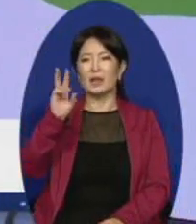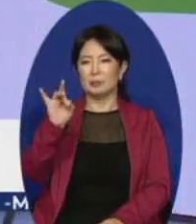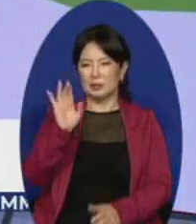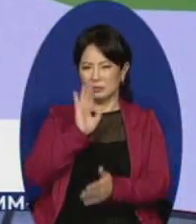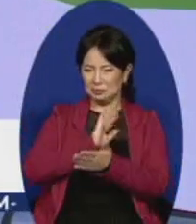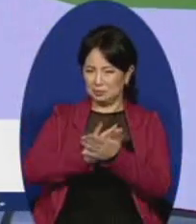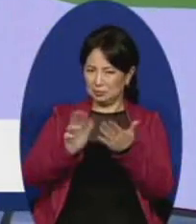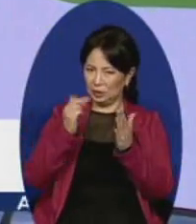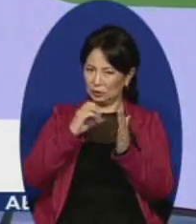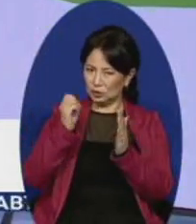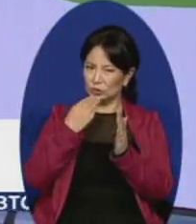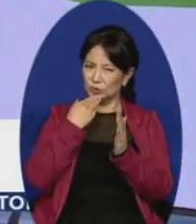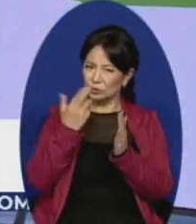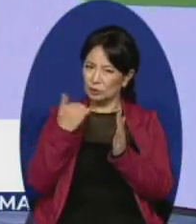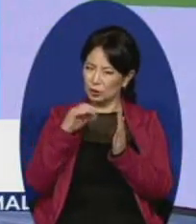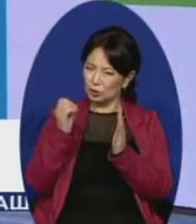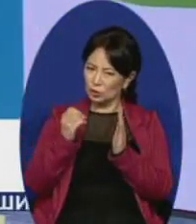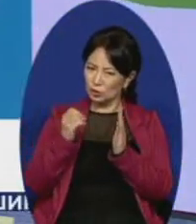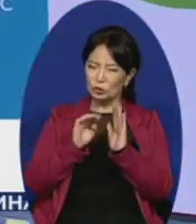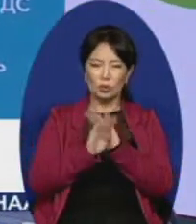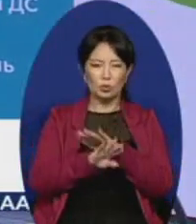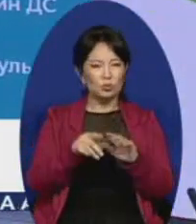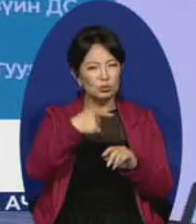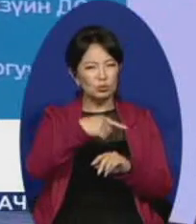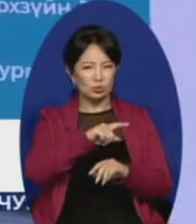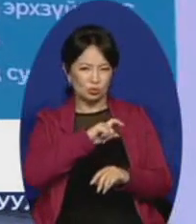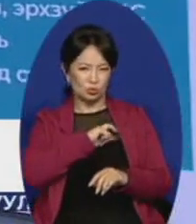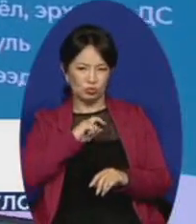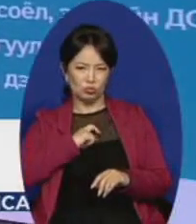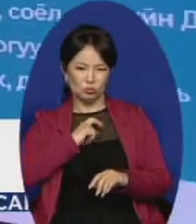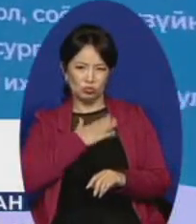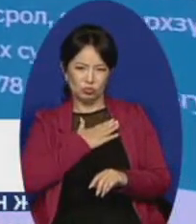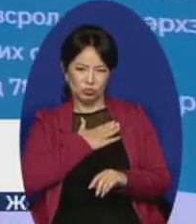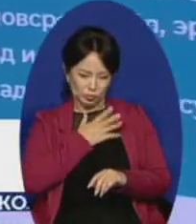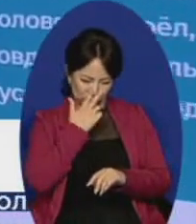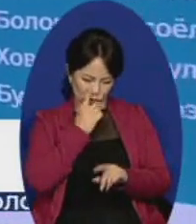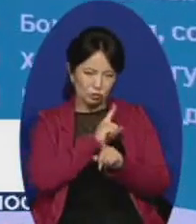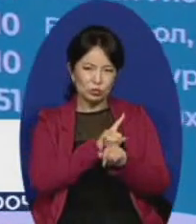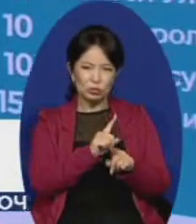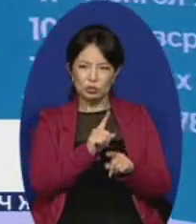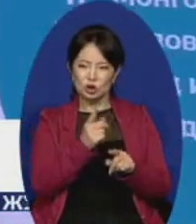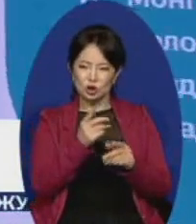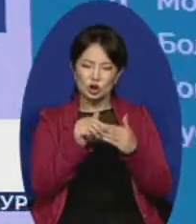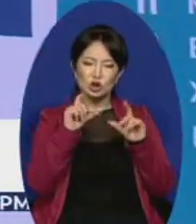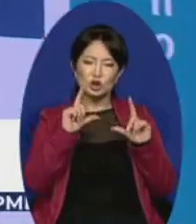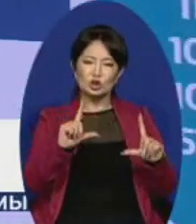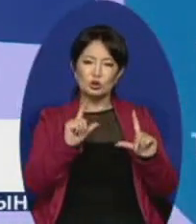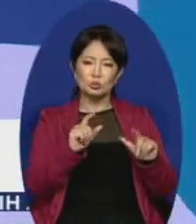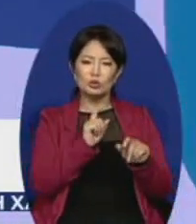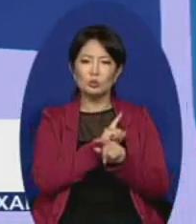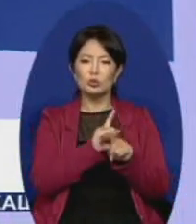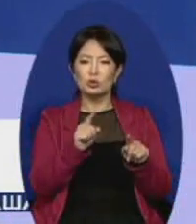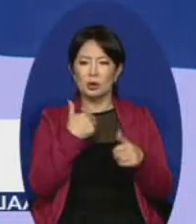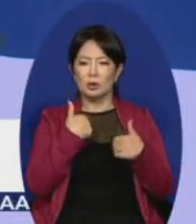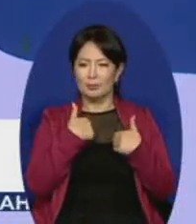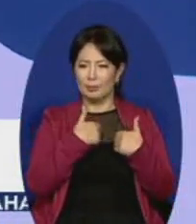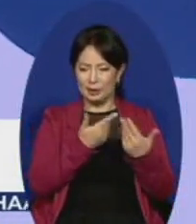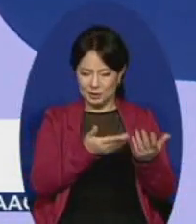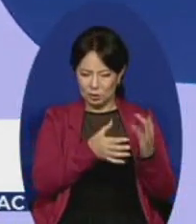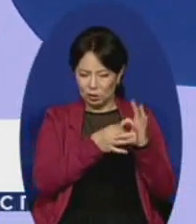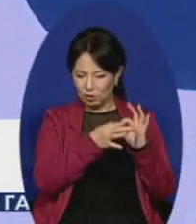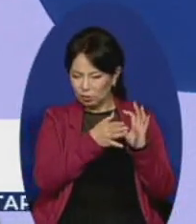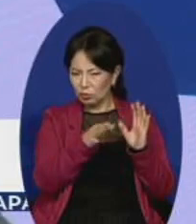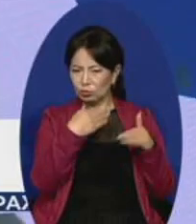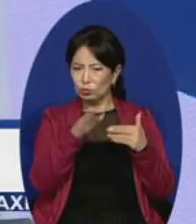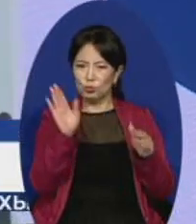тунгалаг байх ёстой, шударга байх ёстой. Бид нар үр хүүхдийн хувь заяаг одоо зөрчилтэй, дипломын зөрчилтэй багш нараар ингээд заалгаад хувь заяаг